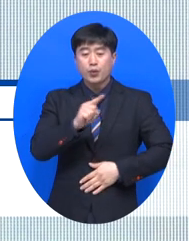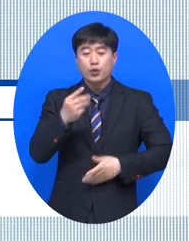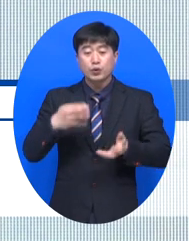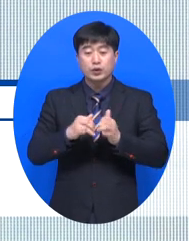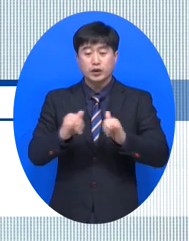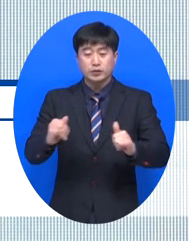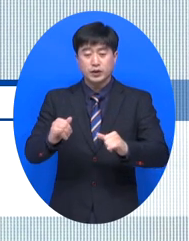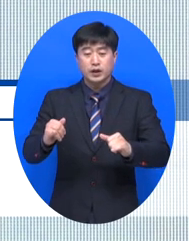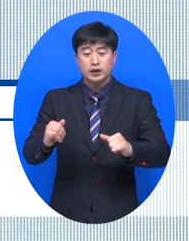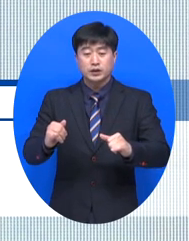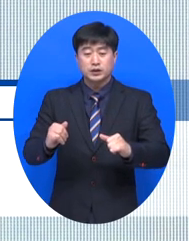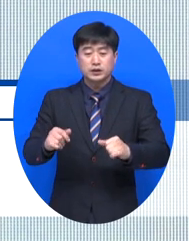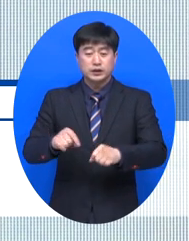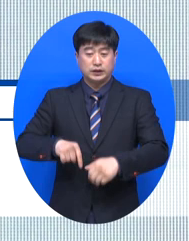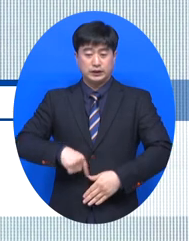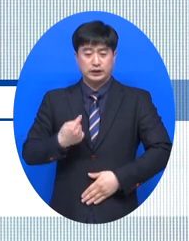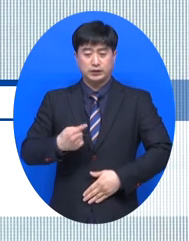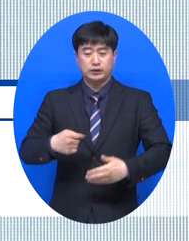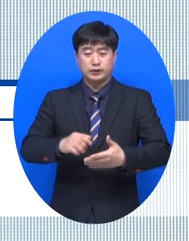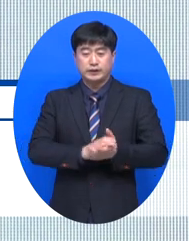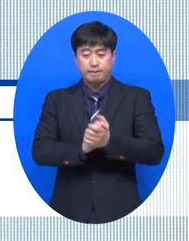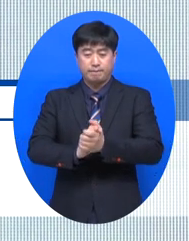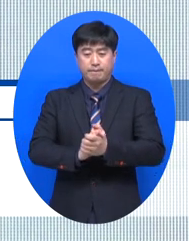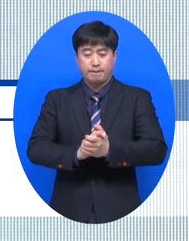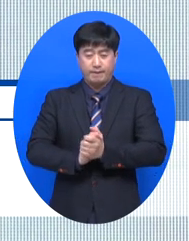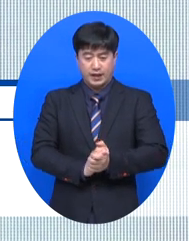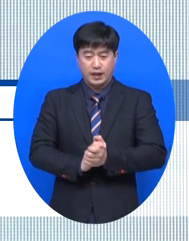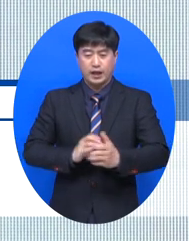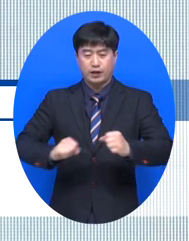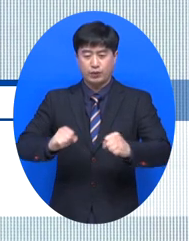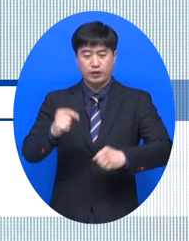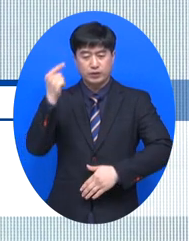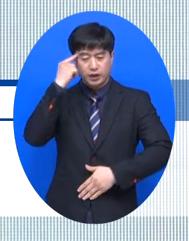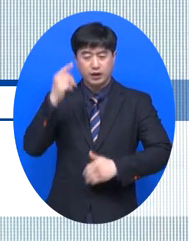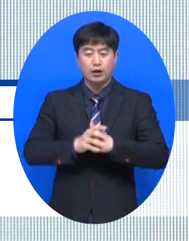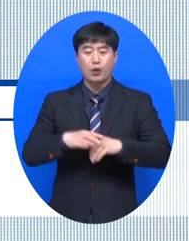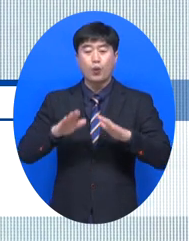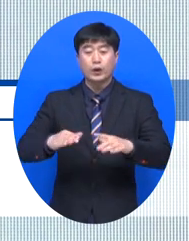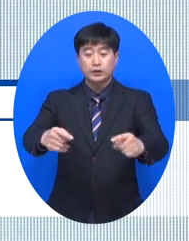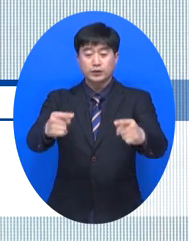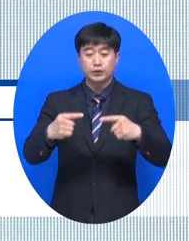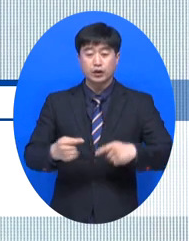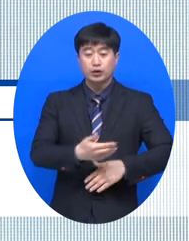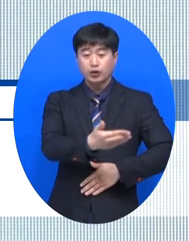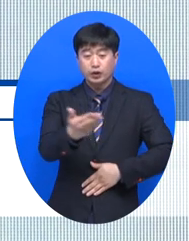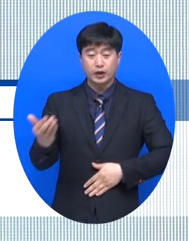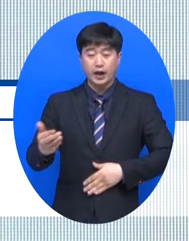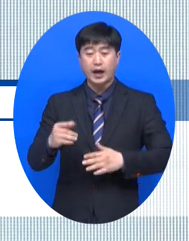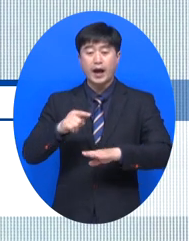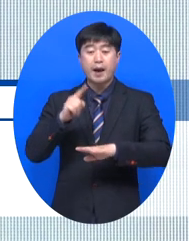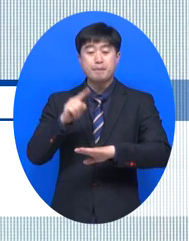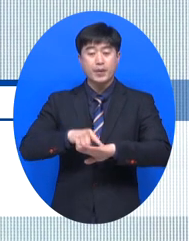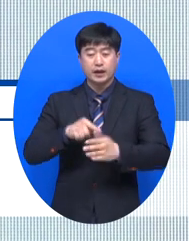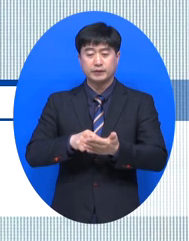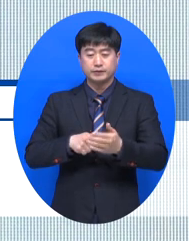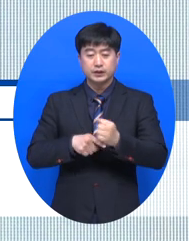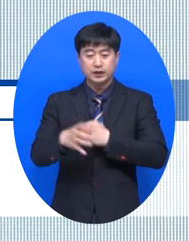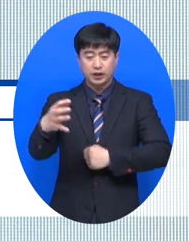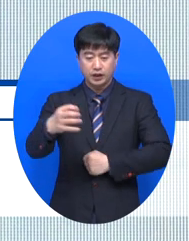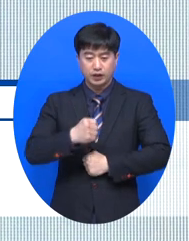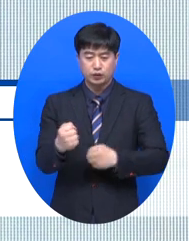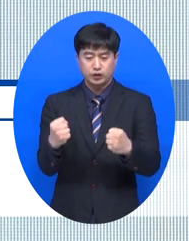도민들의 자발적이고 단합된 행동이라고 생각합니다. 오늘 참석하신 모든 분들이 한마음